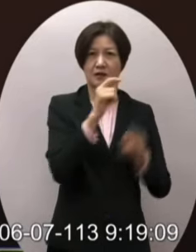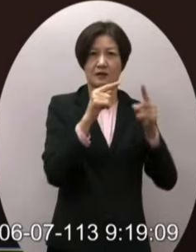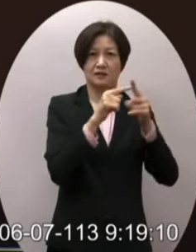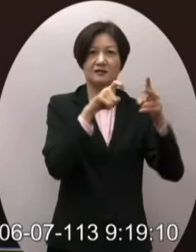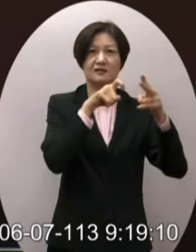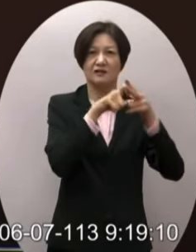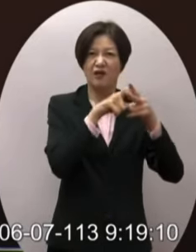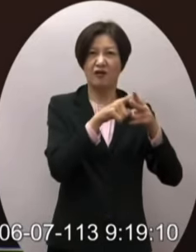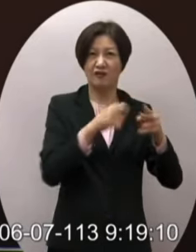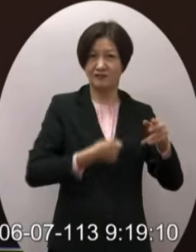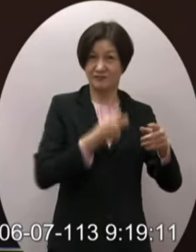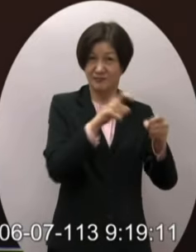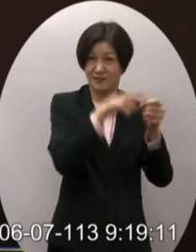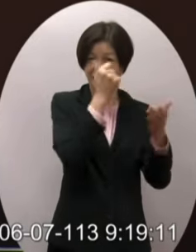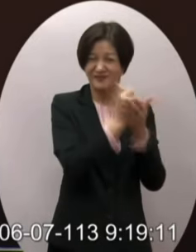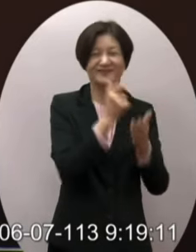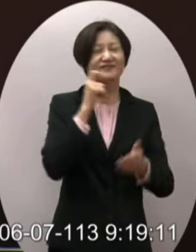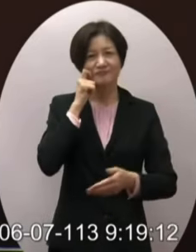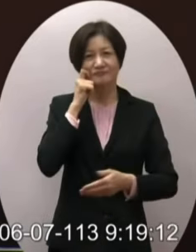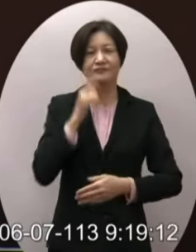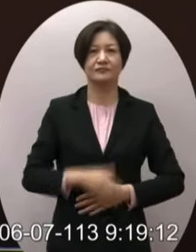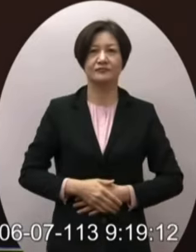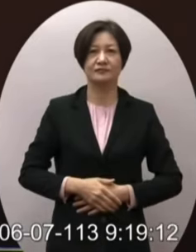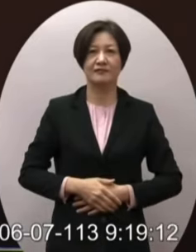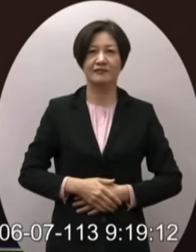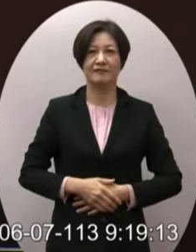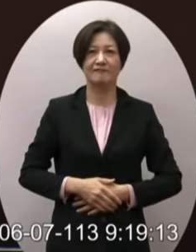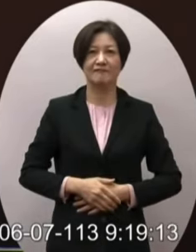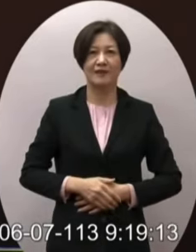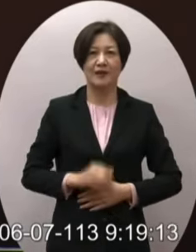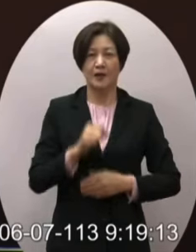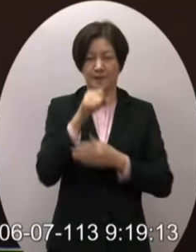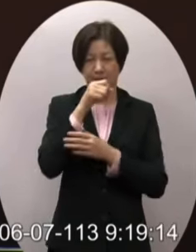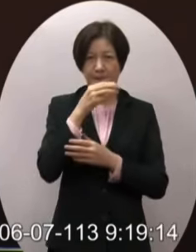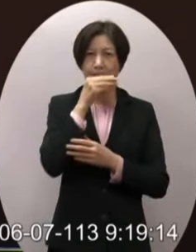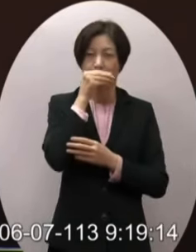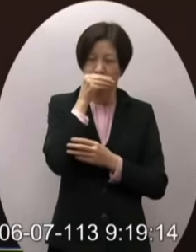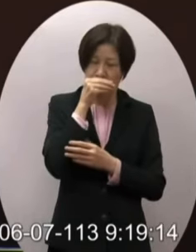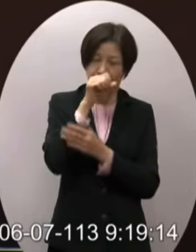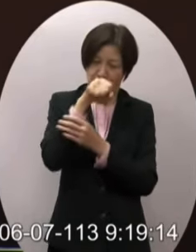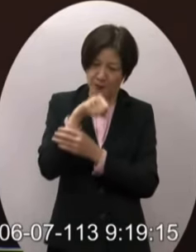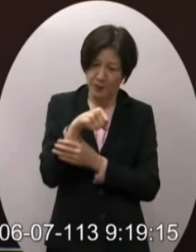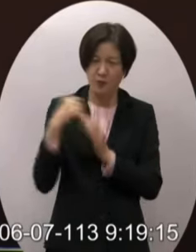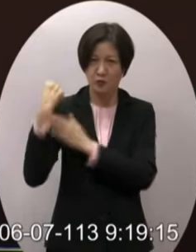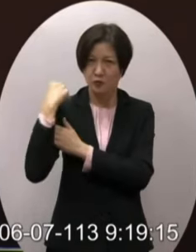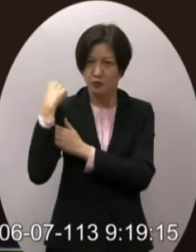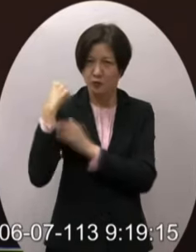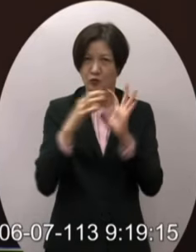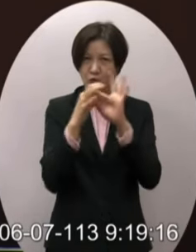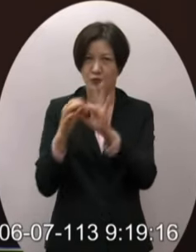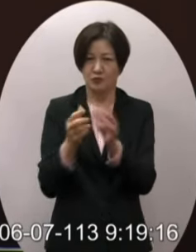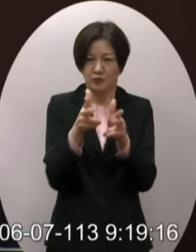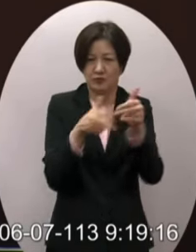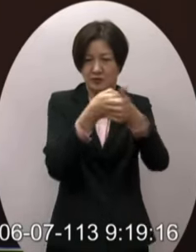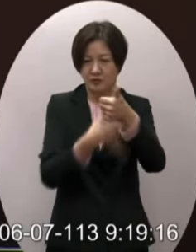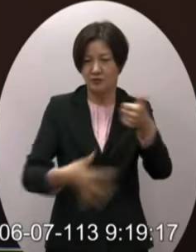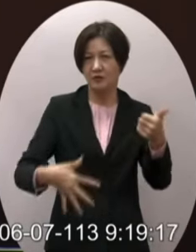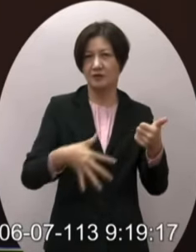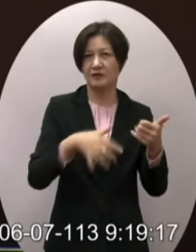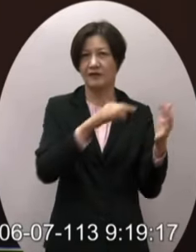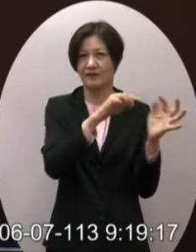可能成真。默默耕耘半导体几十年的台湾，有完整的产业链，让台